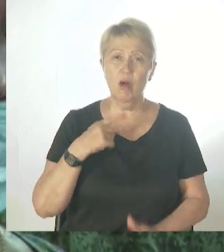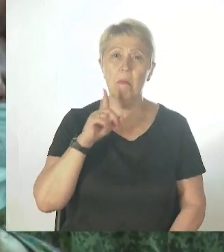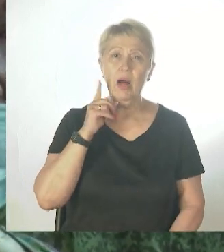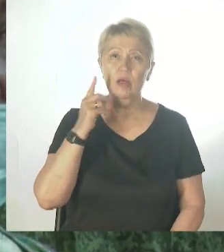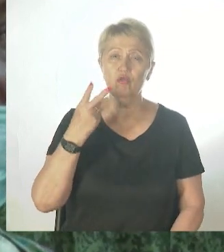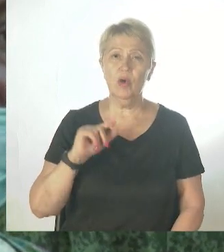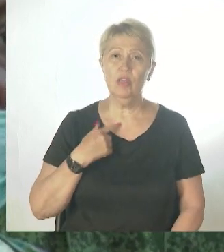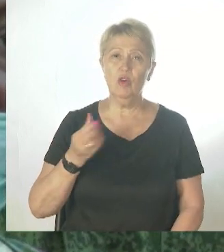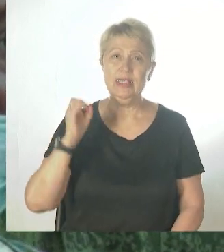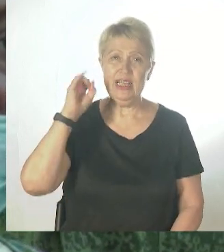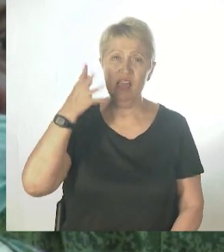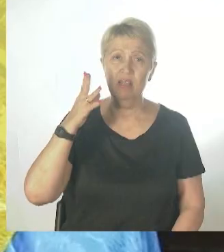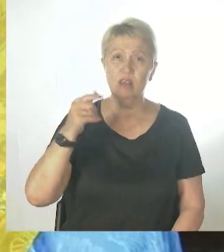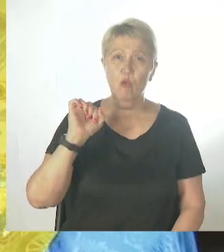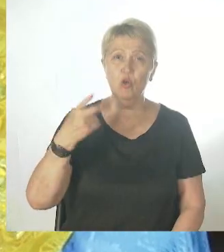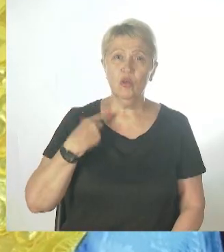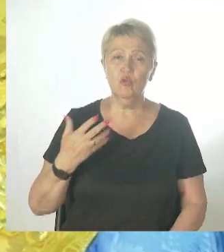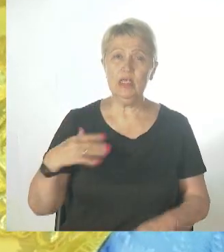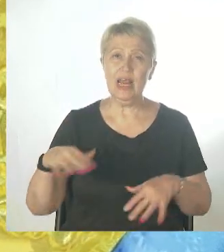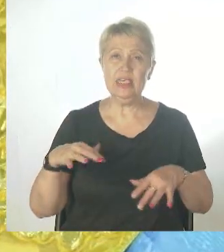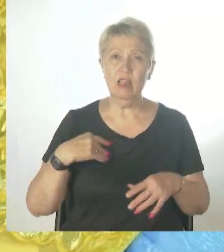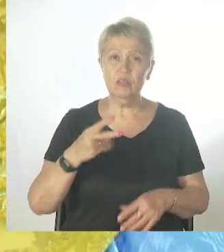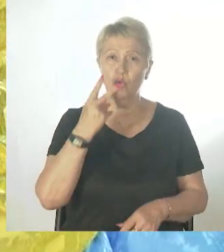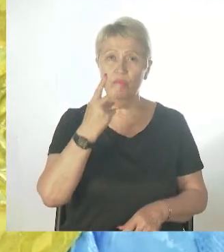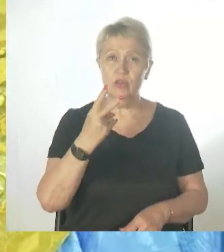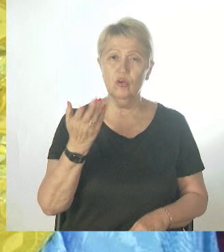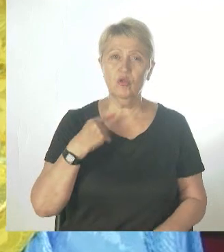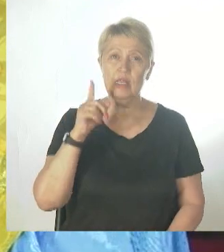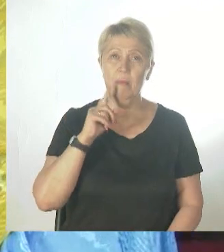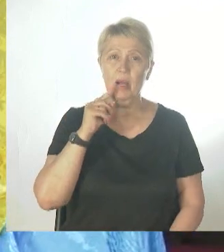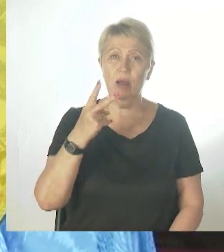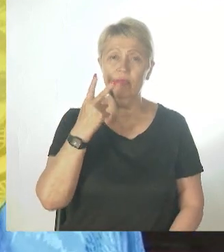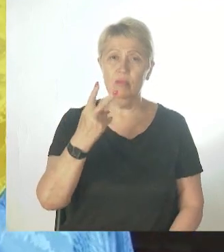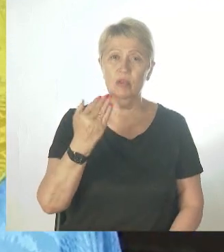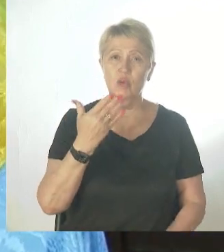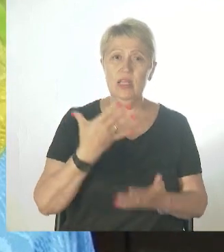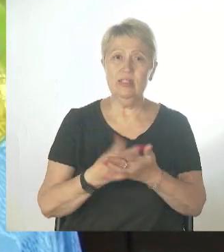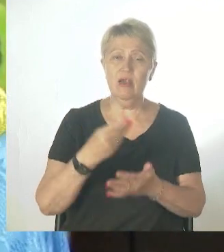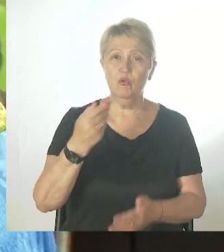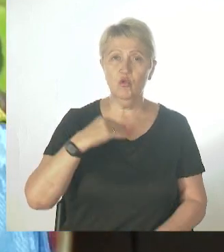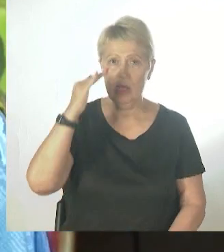князь растеряется, что пока он во Владимир к великому князю своему отцу пошлет